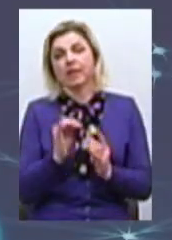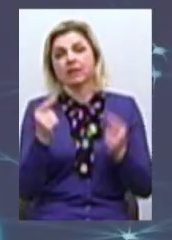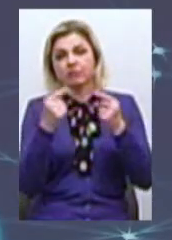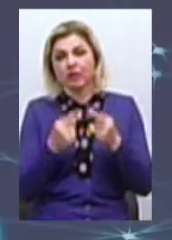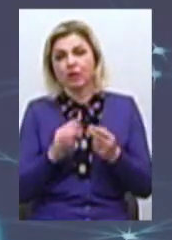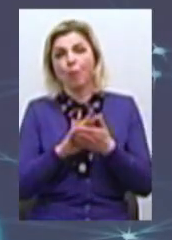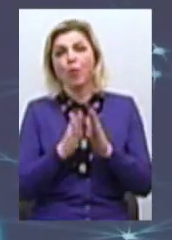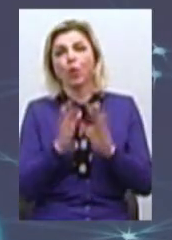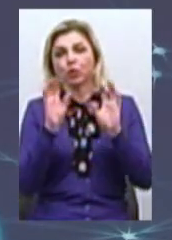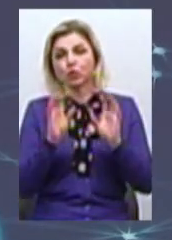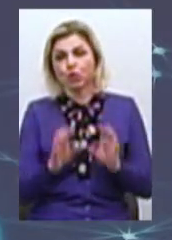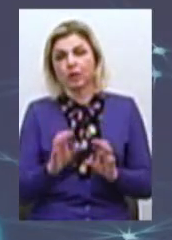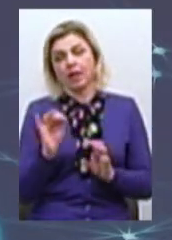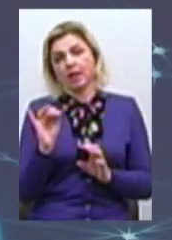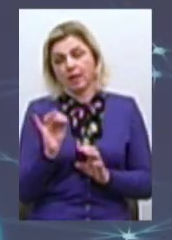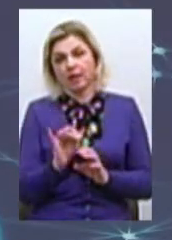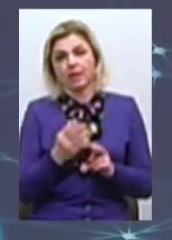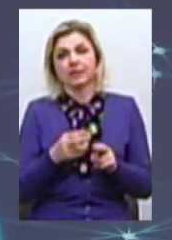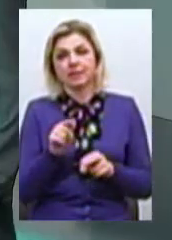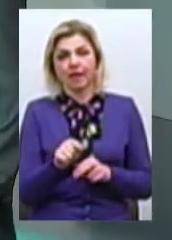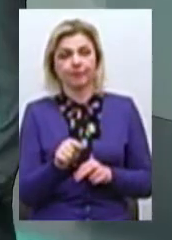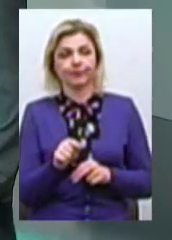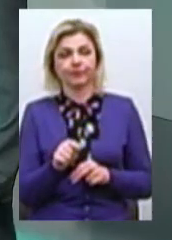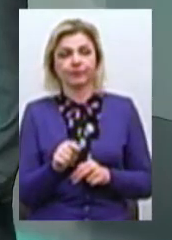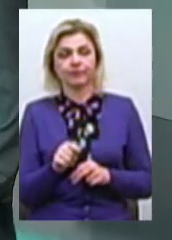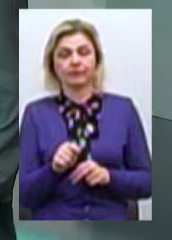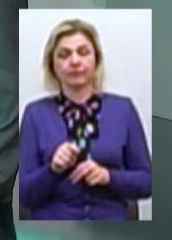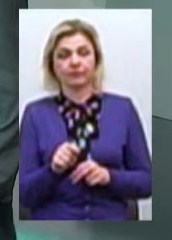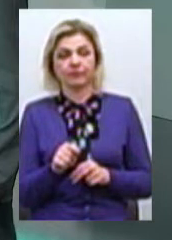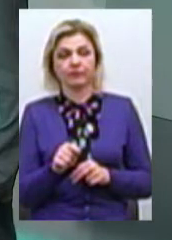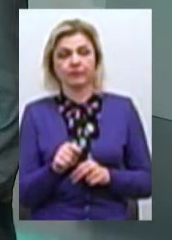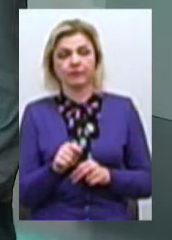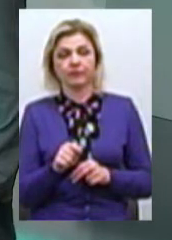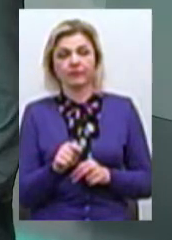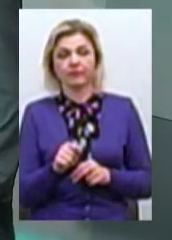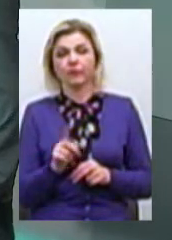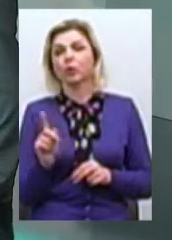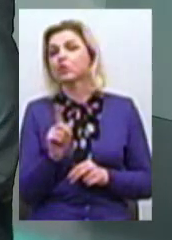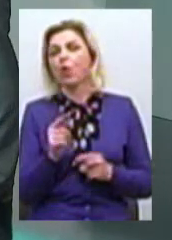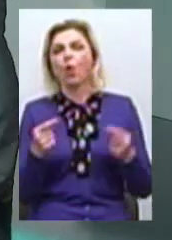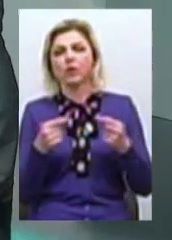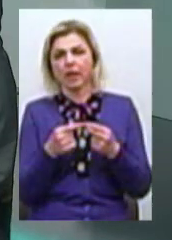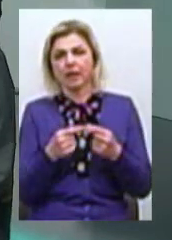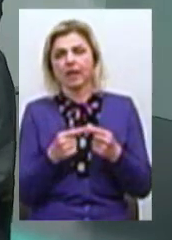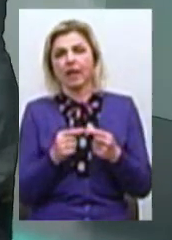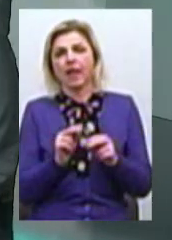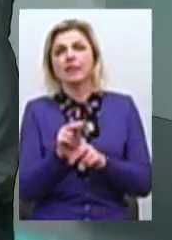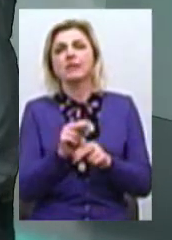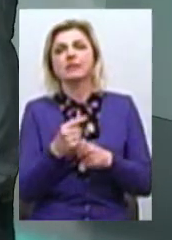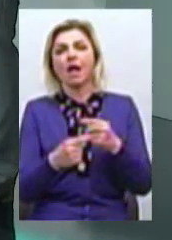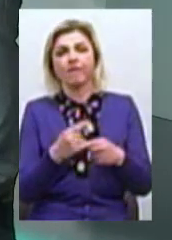з положенням і законодавством. Це, що конкретно робить наставник, коли приходить до дитини?